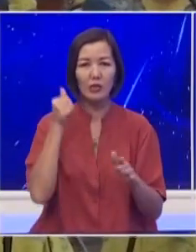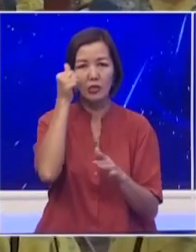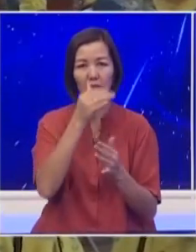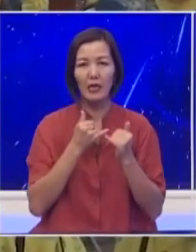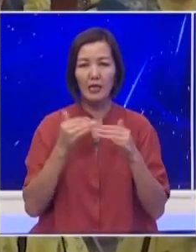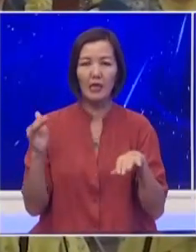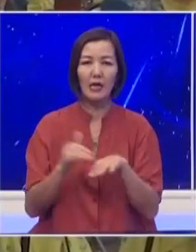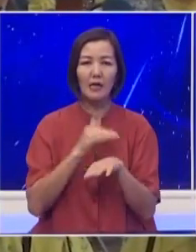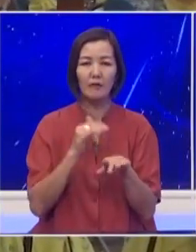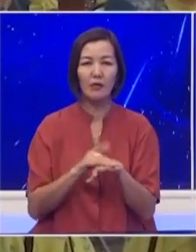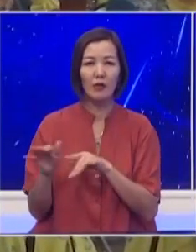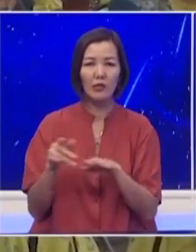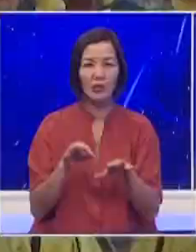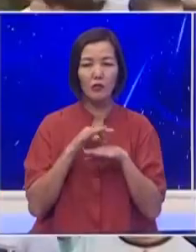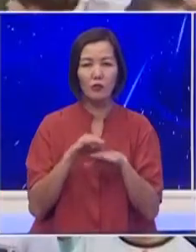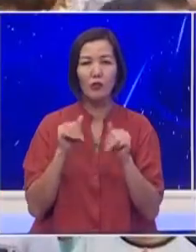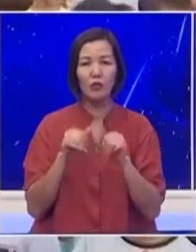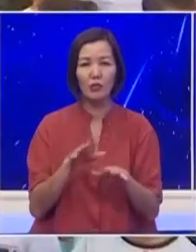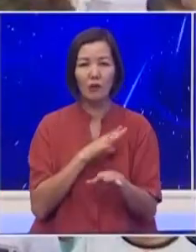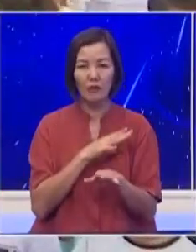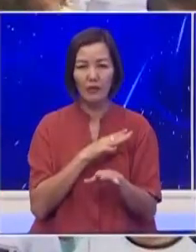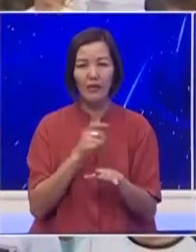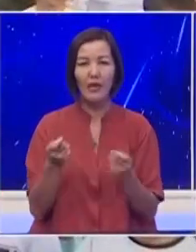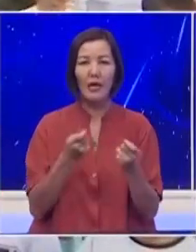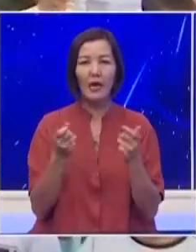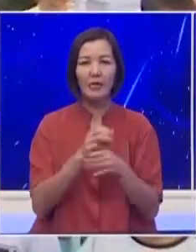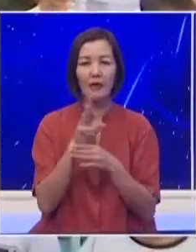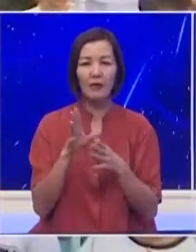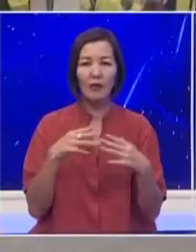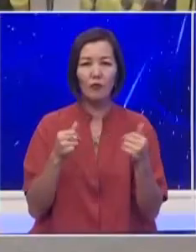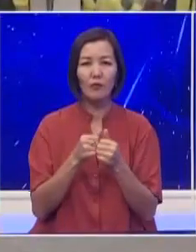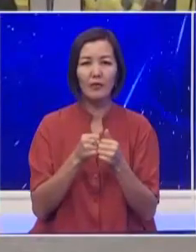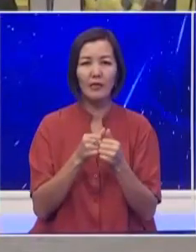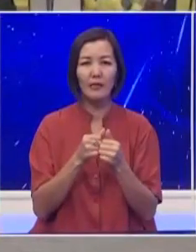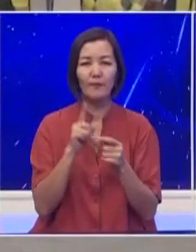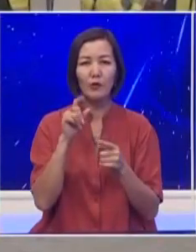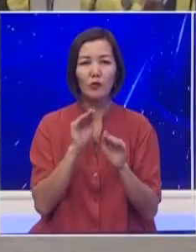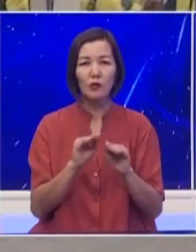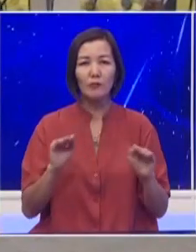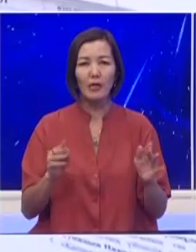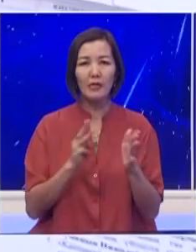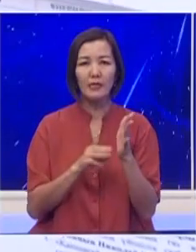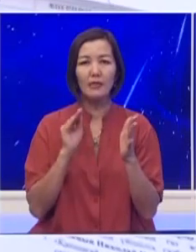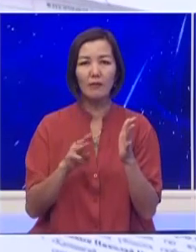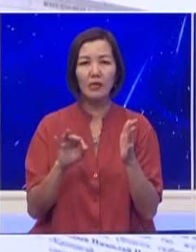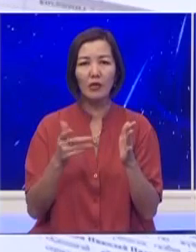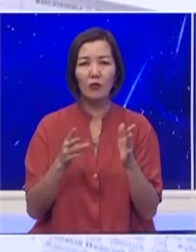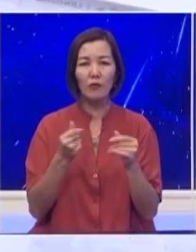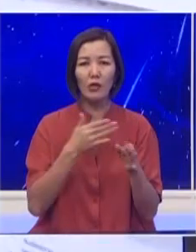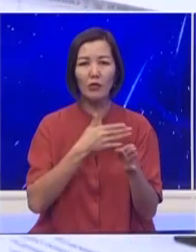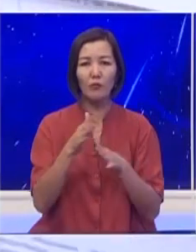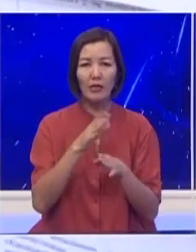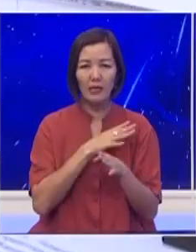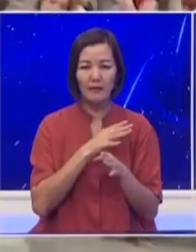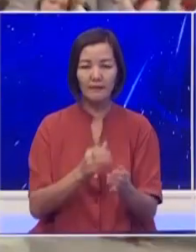жылына арналған қайырымдылық акциясын өткізу туралы шешім қабылдады. Мұнда аз қамтылған отбасылардан шыққан 100-ден астам оқушыға 80 мың теңге көлемінде